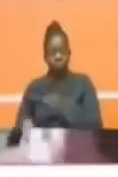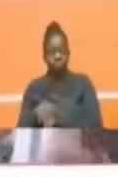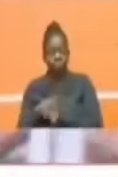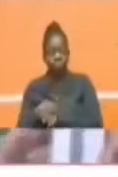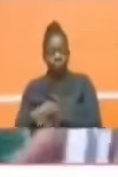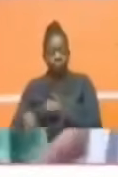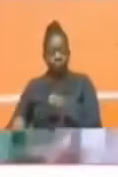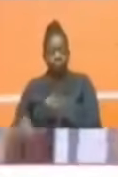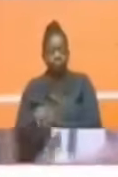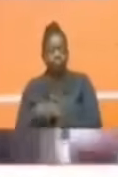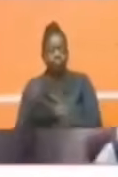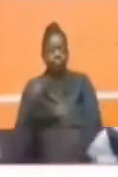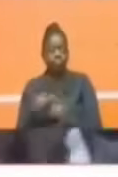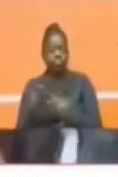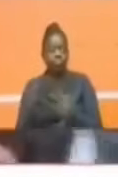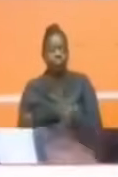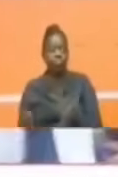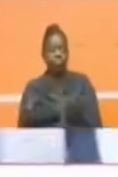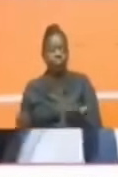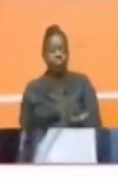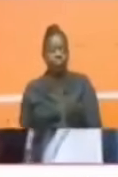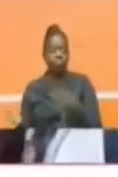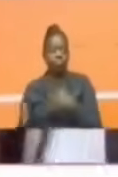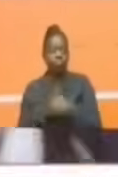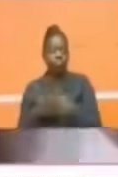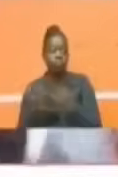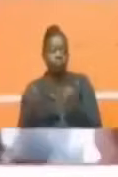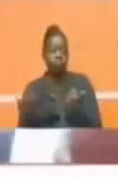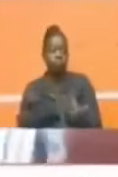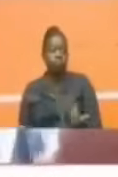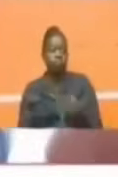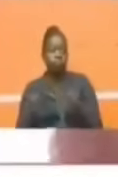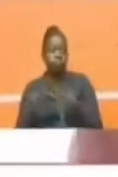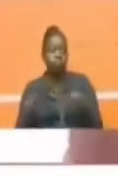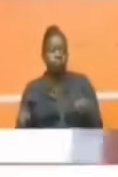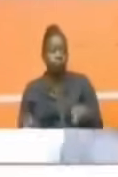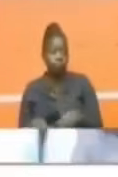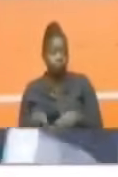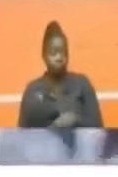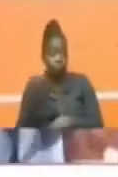n'emigo okutusala addukidde mu nnyumba neyeggalira mu kisenge ky'abagenzi.